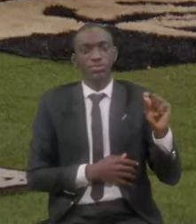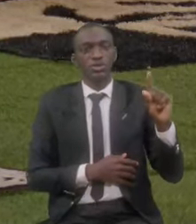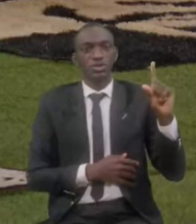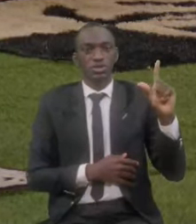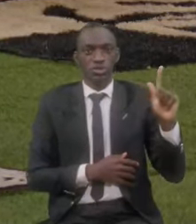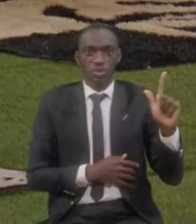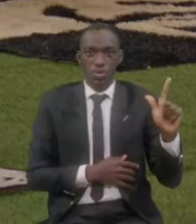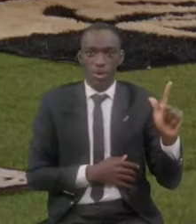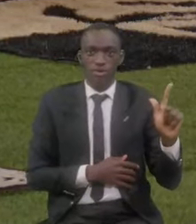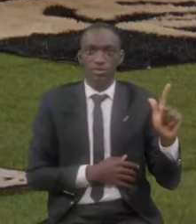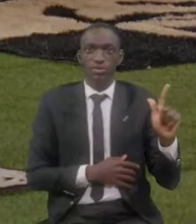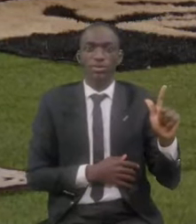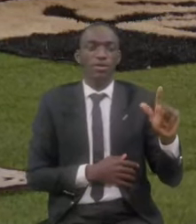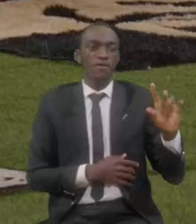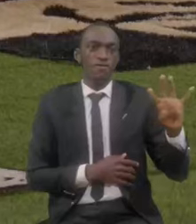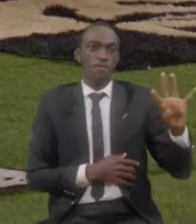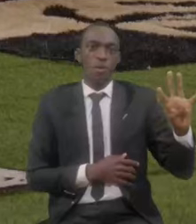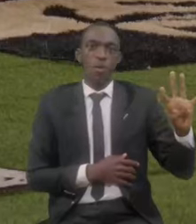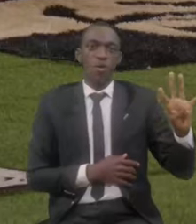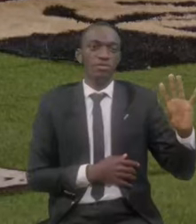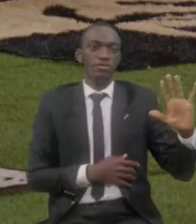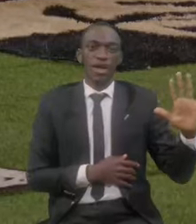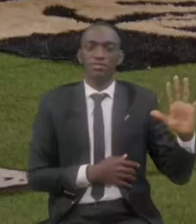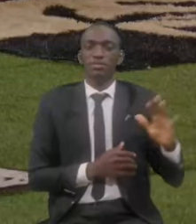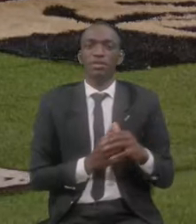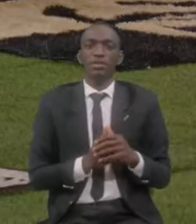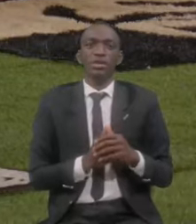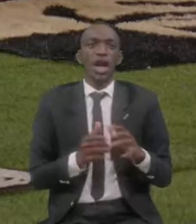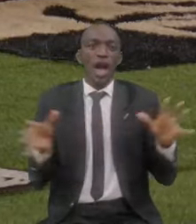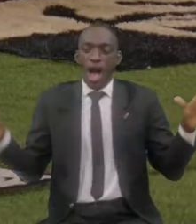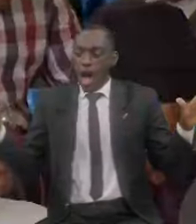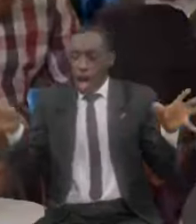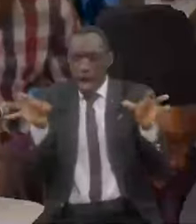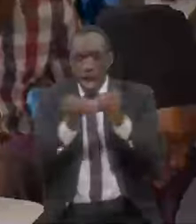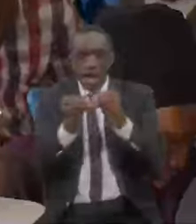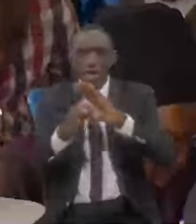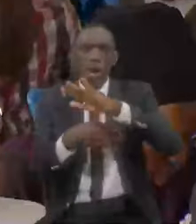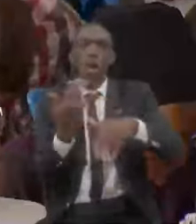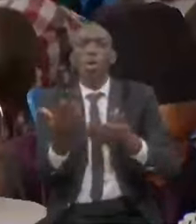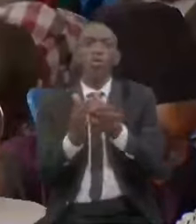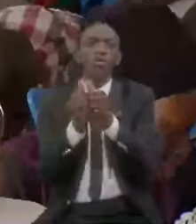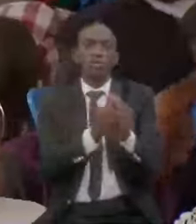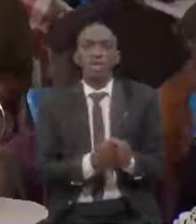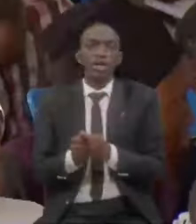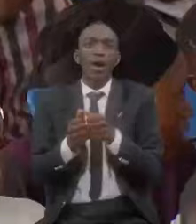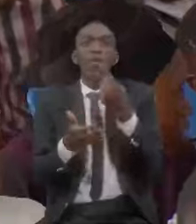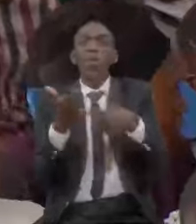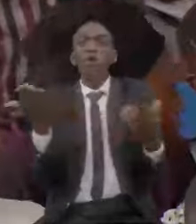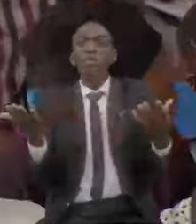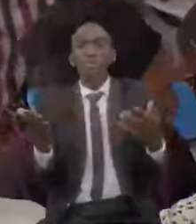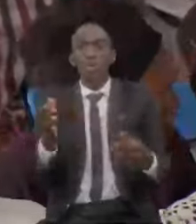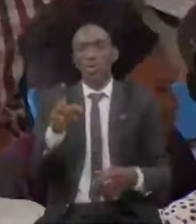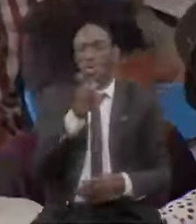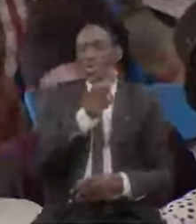21, 4, 5. Faites l'addition, on verra combien ça donne. Ça fait 100.